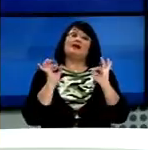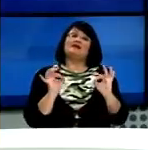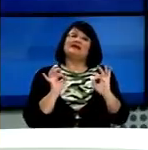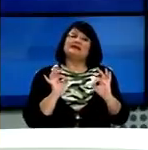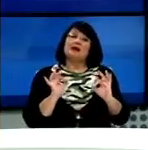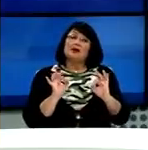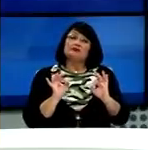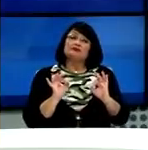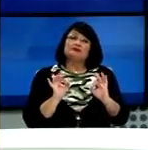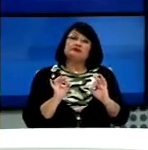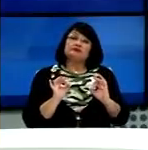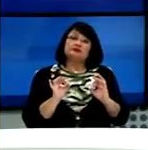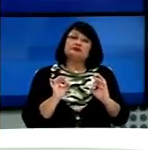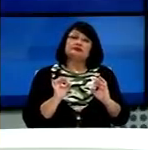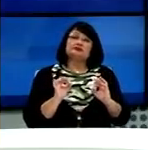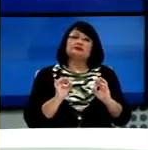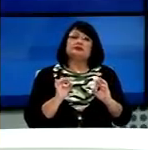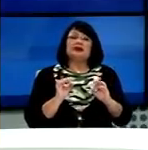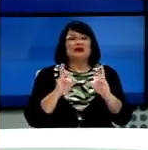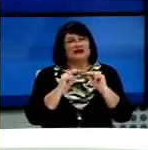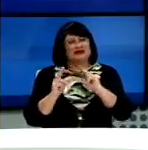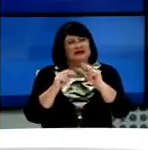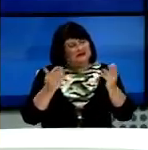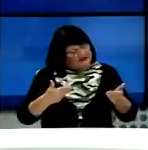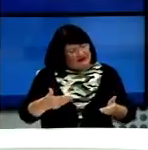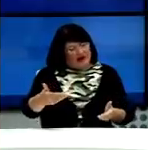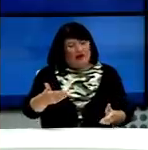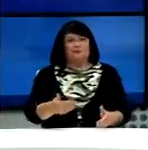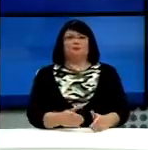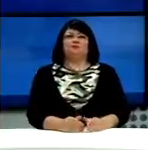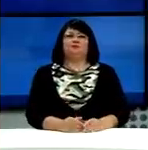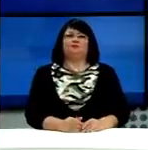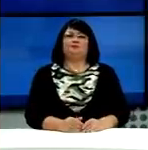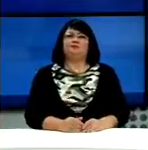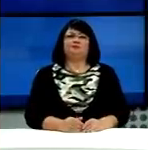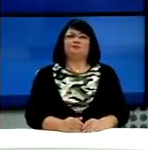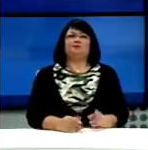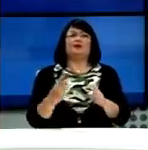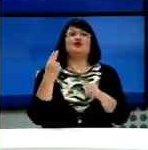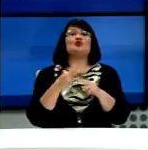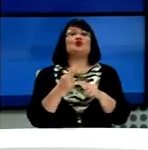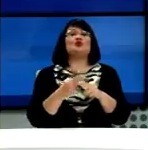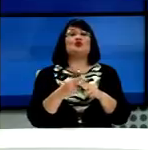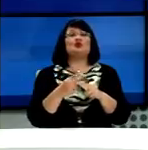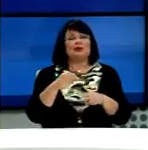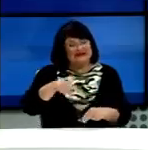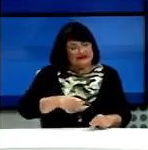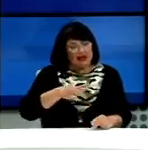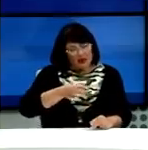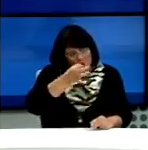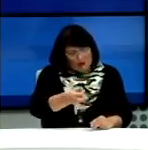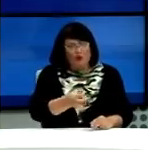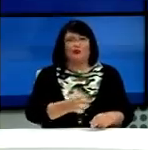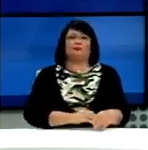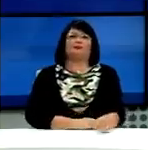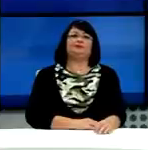αξιοποιήστε, βέβαια θα την κάνουμε την αυτή τη συζήτηση, αλλά νομίζω ότι είναι κρίσιμο και θέλω να σας το πω και σήμερα.